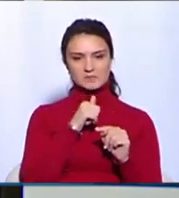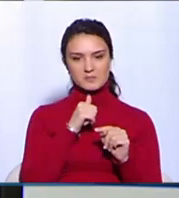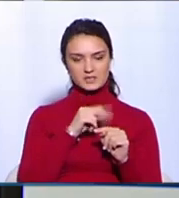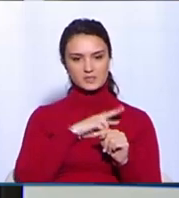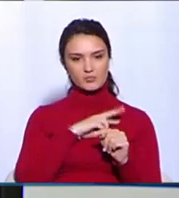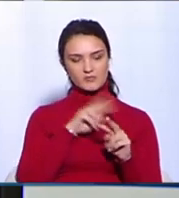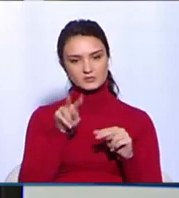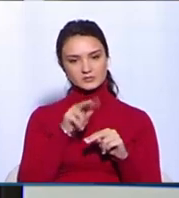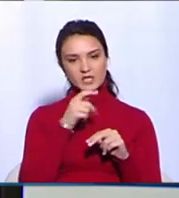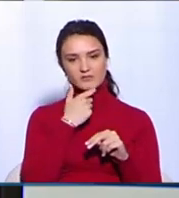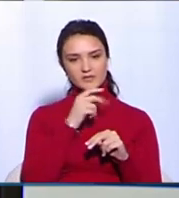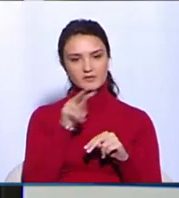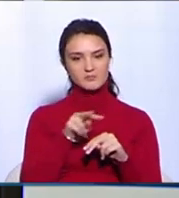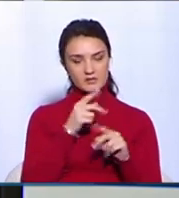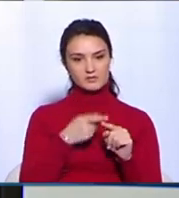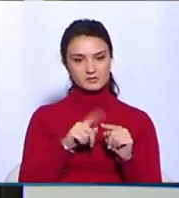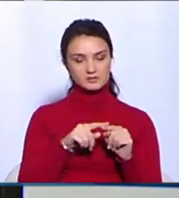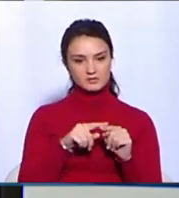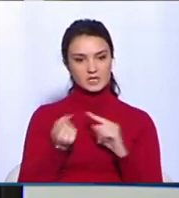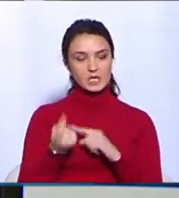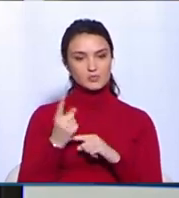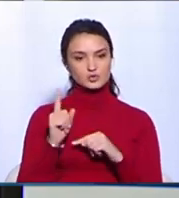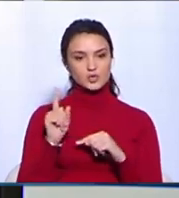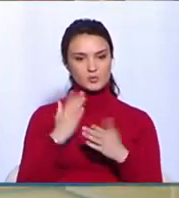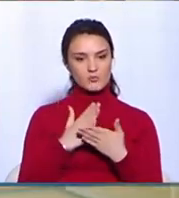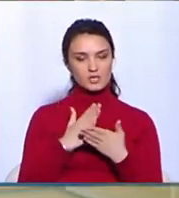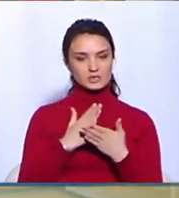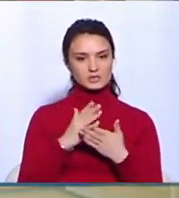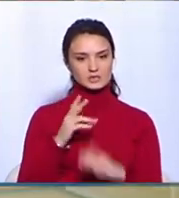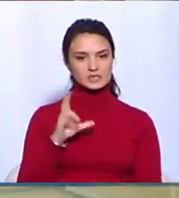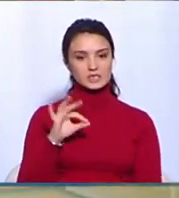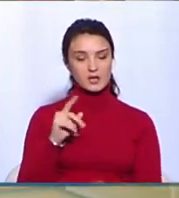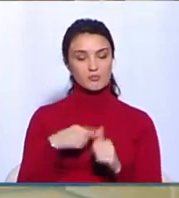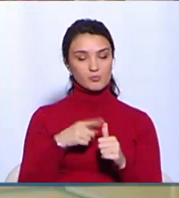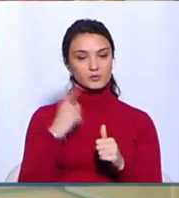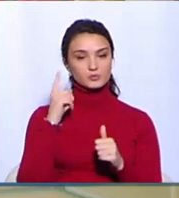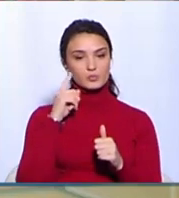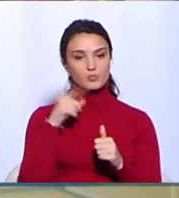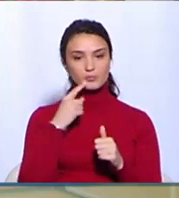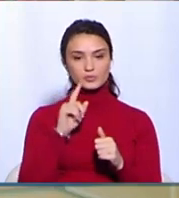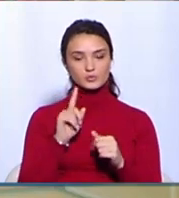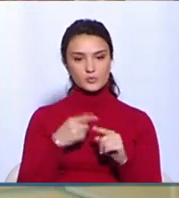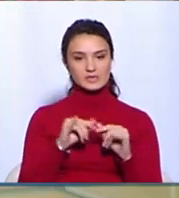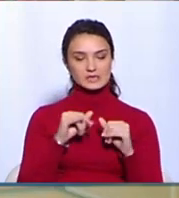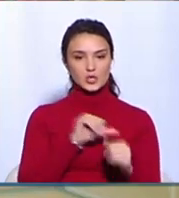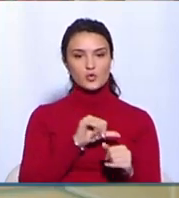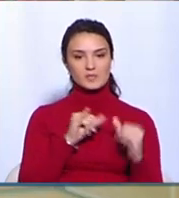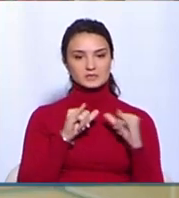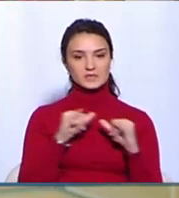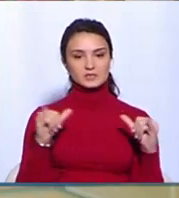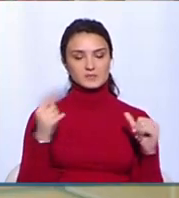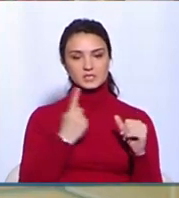ექსპერიმენტირება უყვარს და მე წეღან ვახსენე. აღმოჩნდა, რომ არსებობს ჰიპოთეზა, რომ ნარკომანიის განვითარების